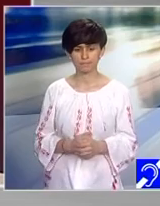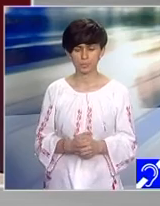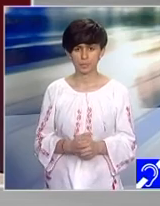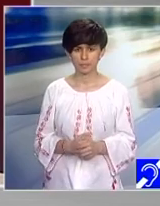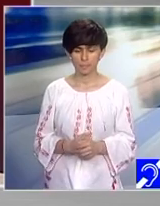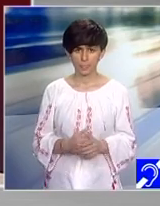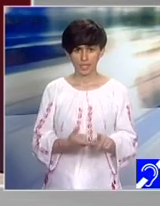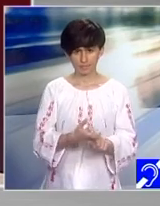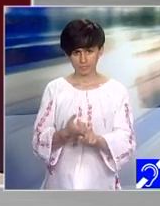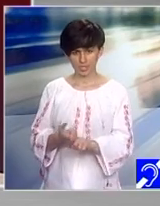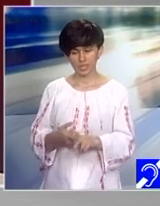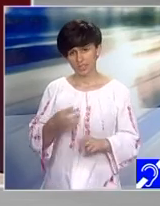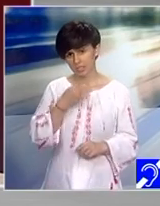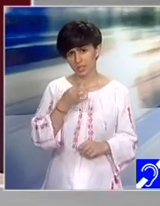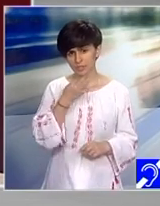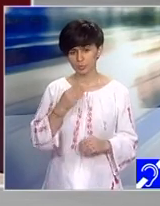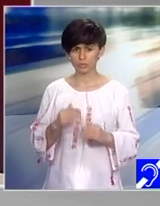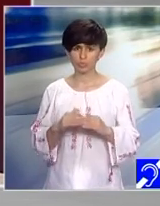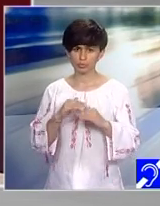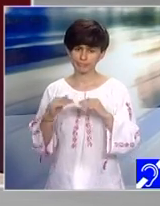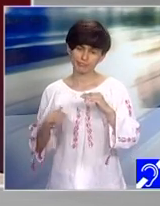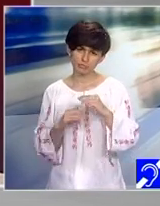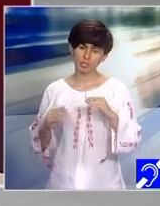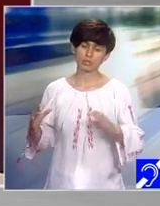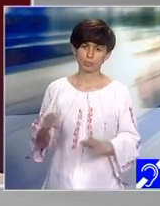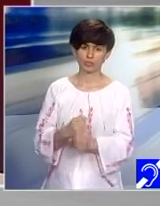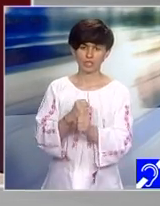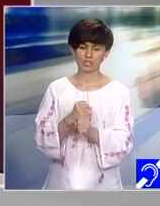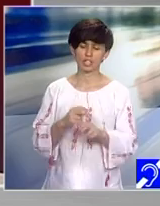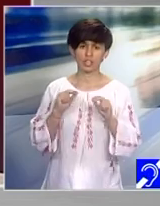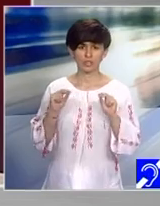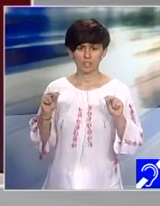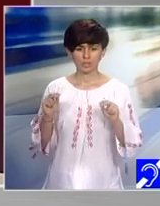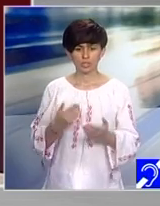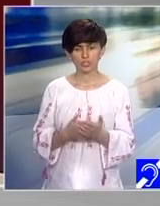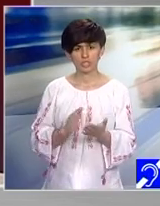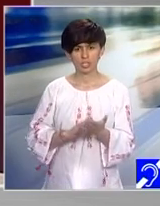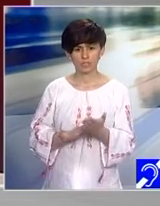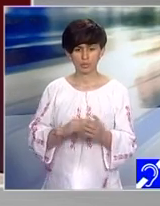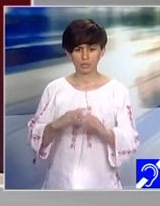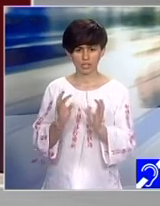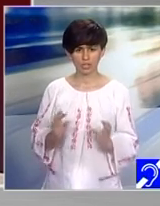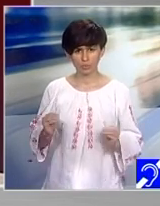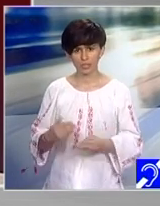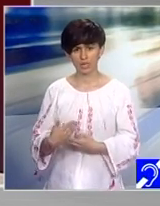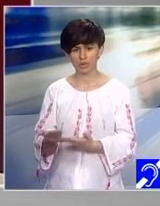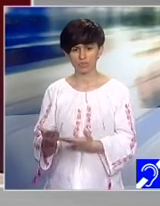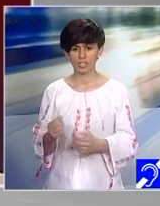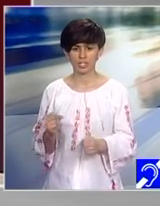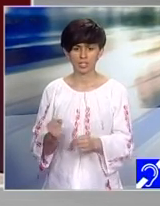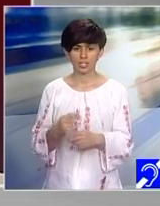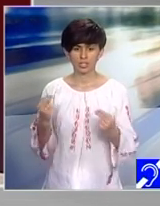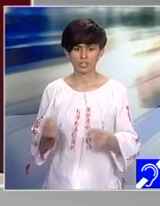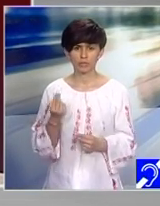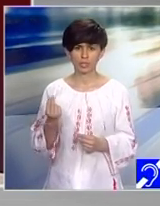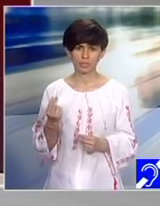cu subfinanțarea învățământului și faptul că România alocă cei mai puțini bani educației din toată